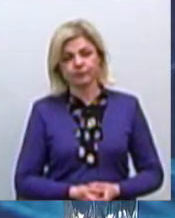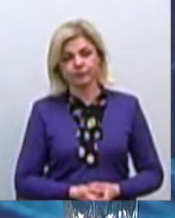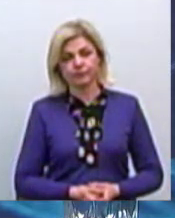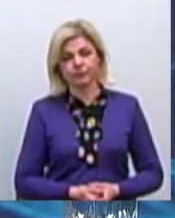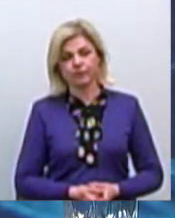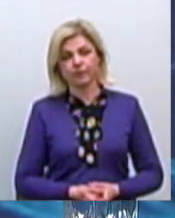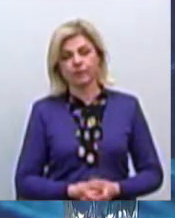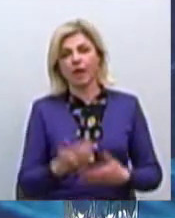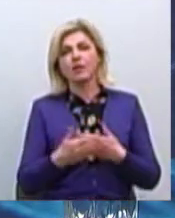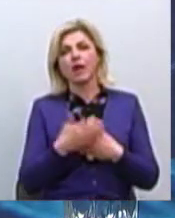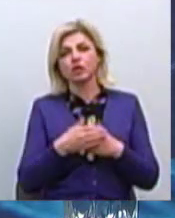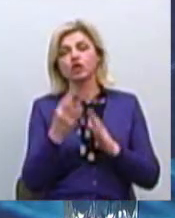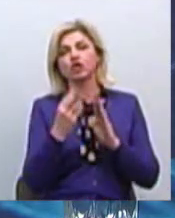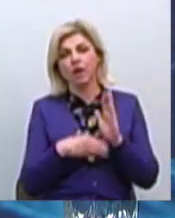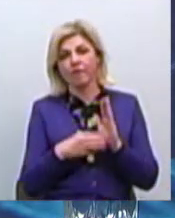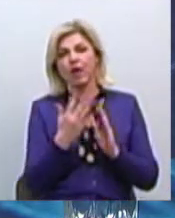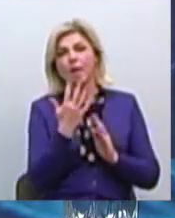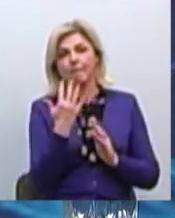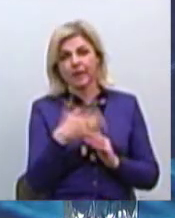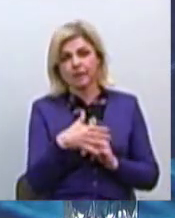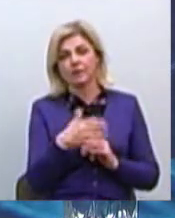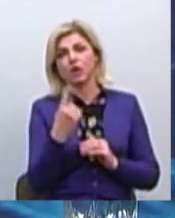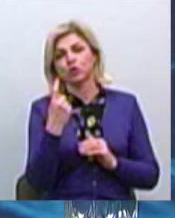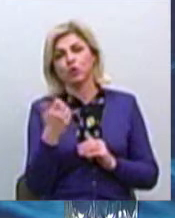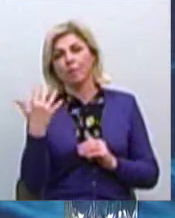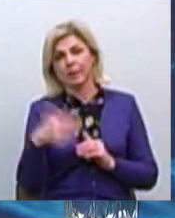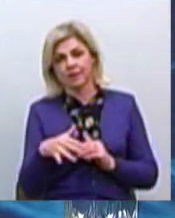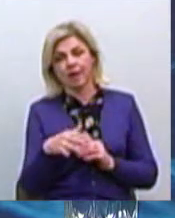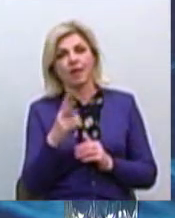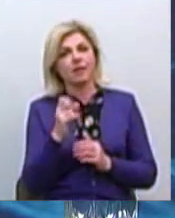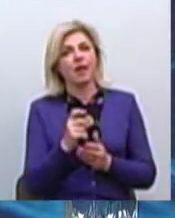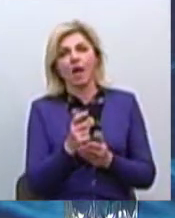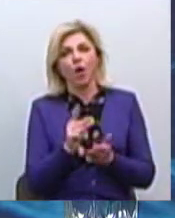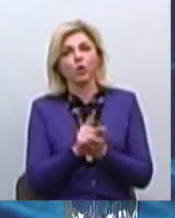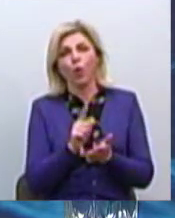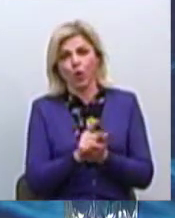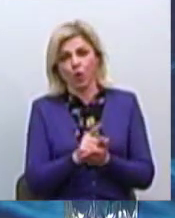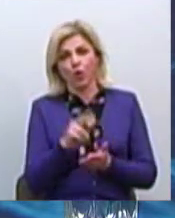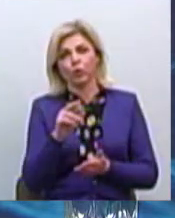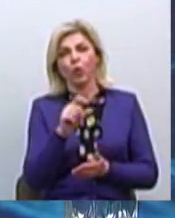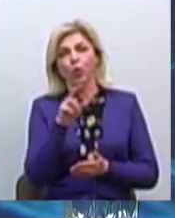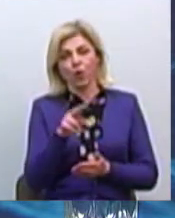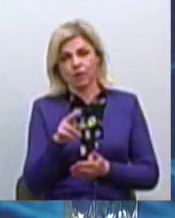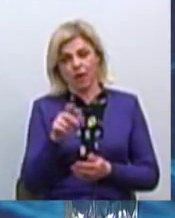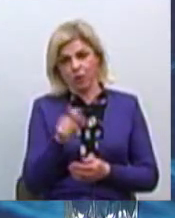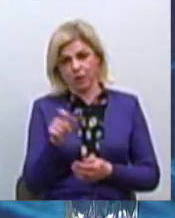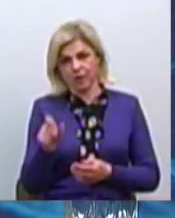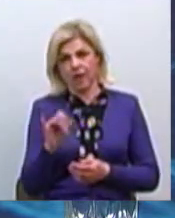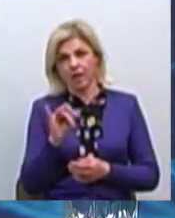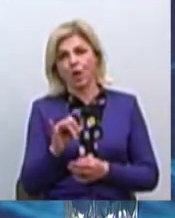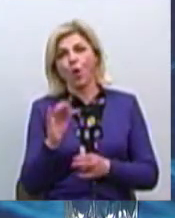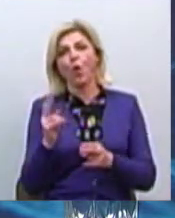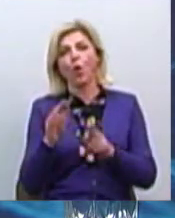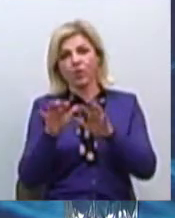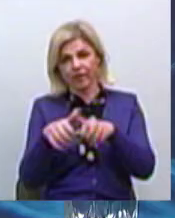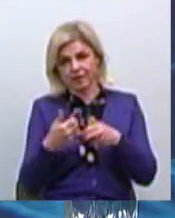Тягне за собою накладення штрафу від 50 до 150 неоподаткованих мінімумів доходів громадян та конфіскація цієї